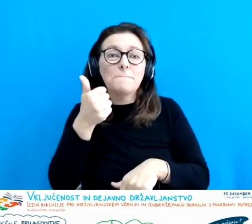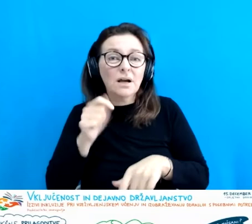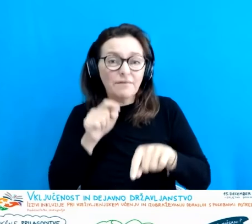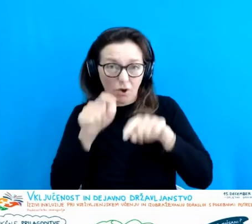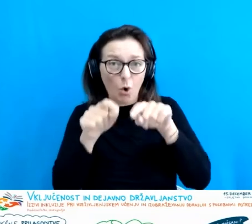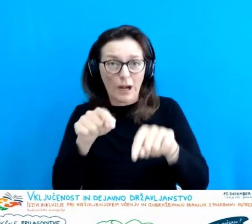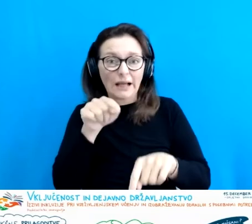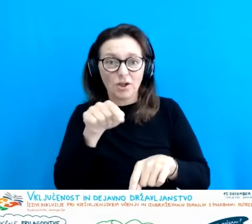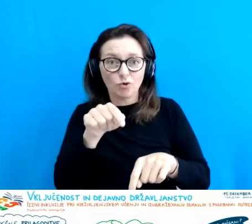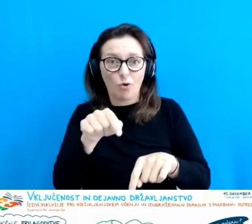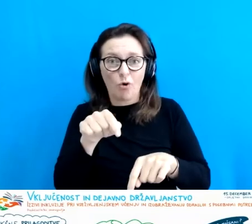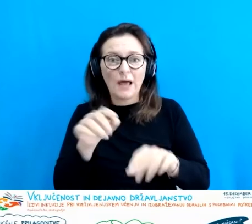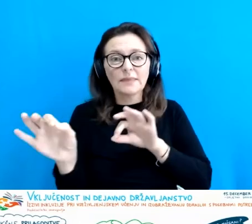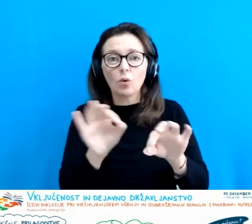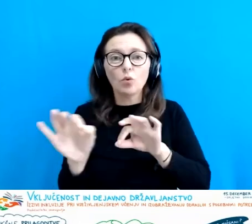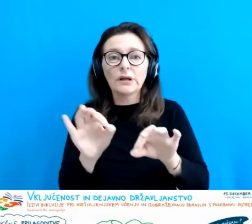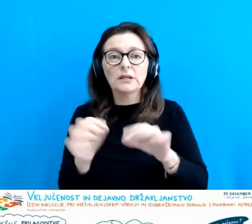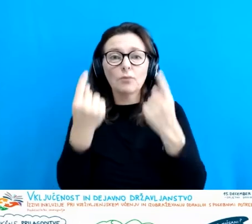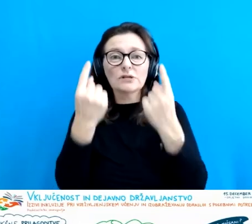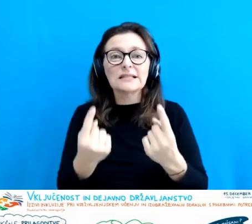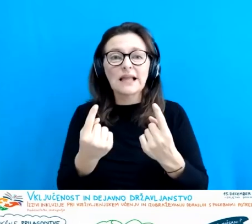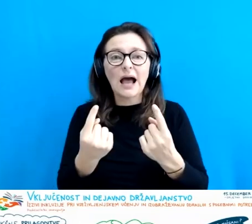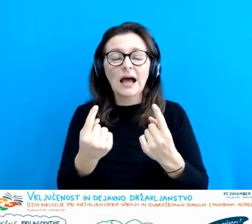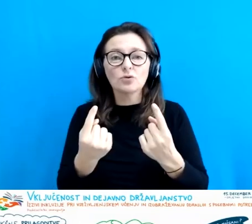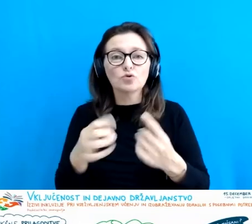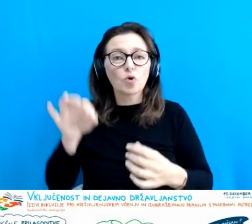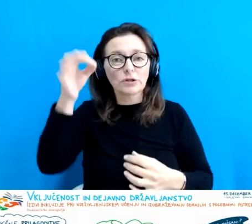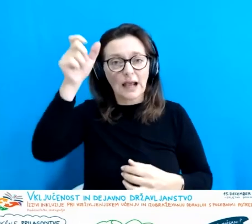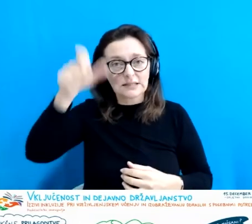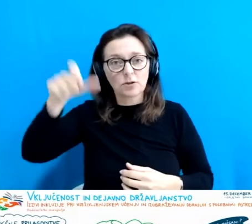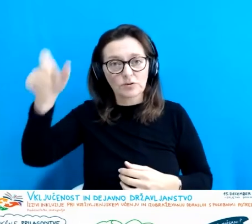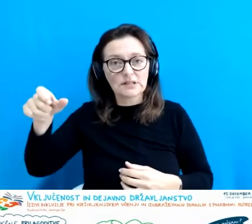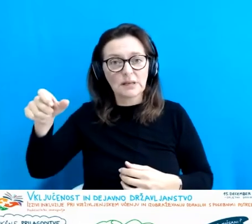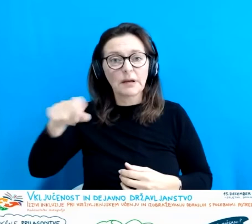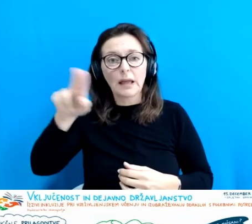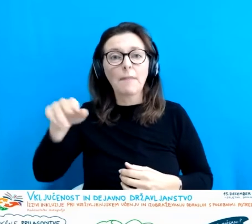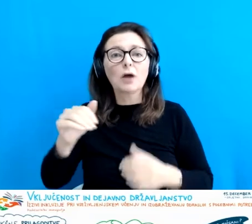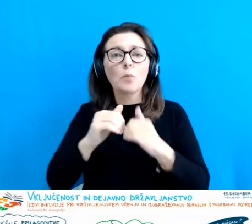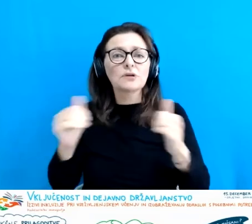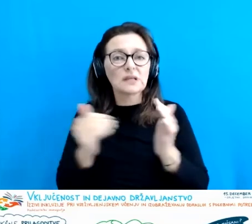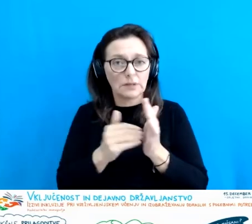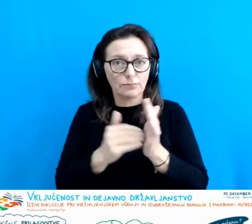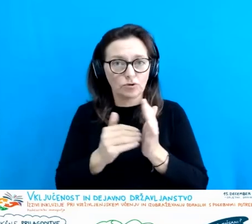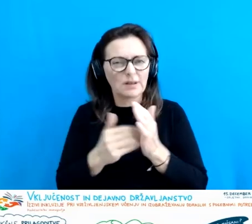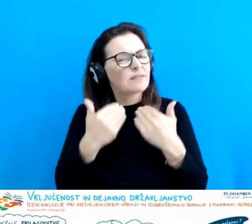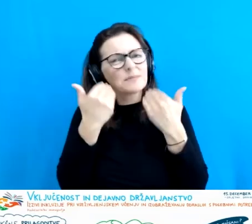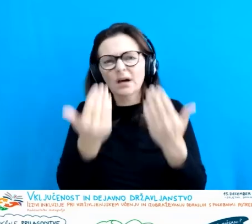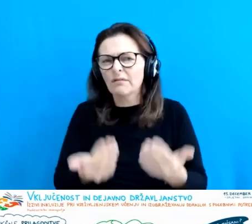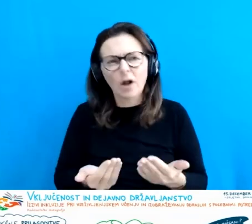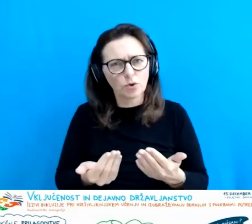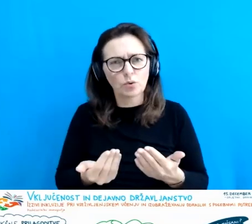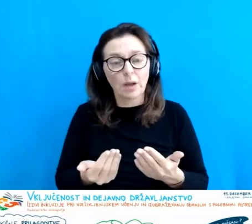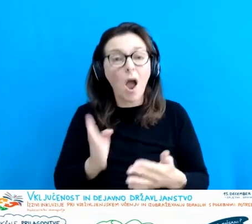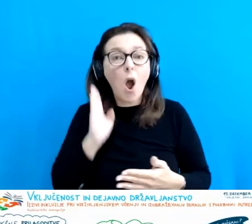status odraslih s posebnimi potrebami, za kar se vam iskreno zahvaljujem. Zagotovo bodo vprašanja, potem ko bomo